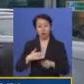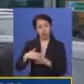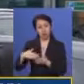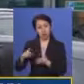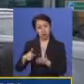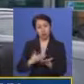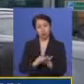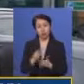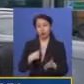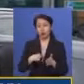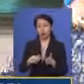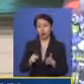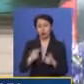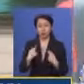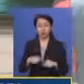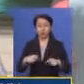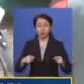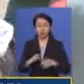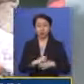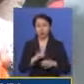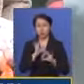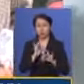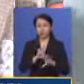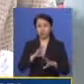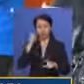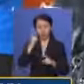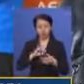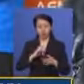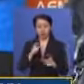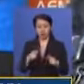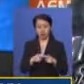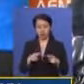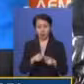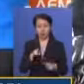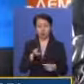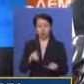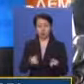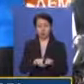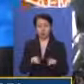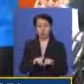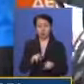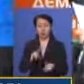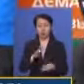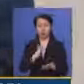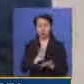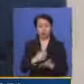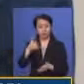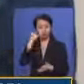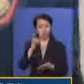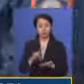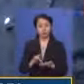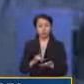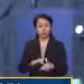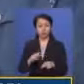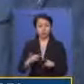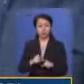от предоплаты при покупке и продаже товара, не сообщать номера банковских карт, пин-кодов, а также пароли, поступающие на мобильный телефон.